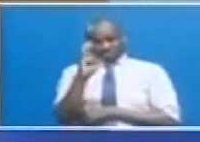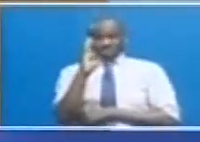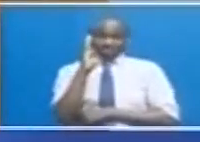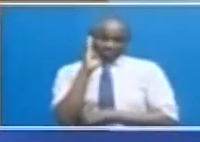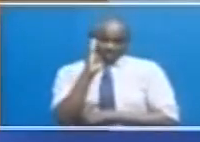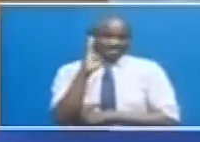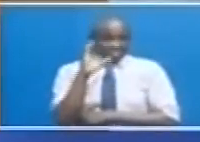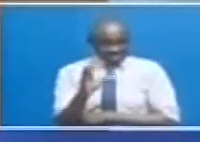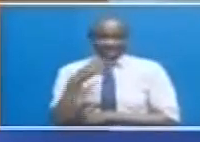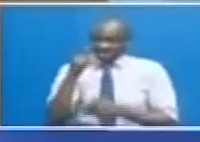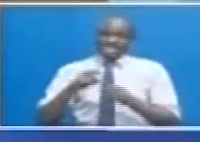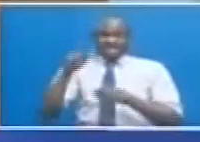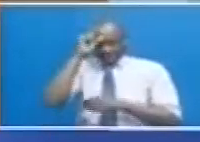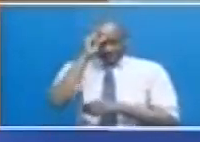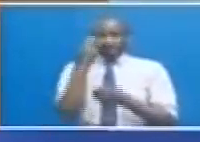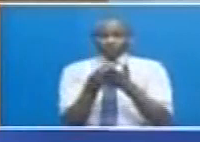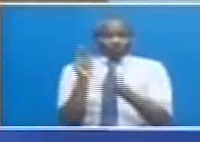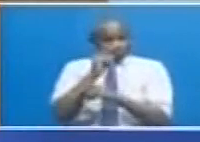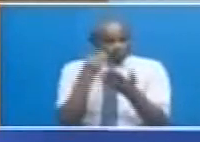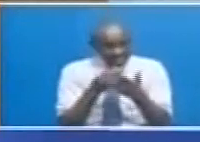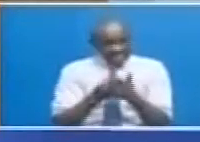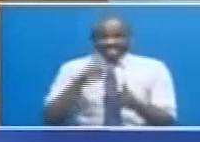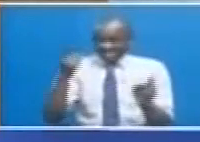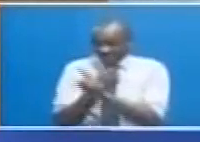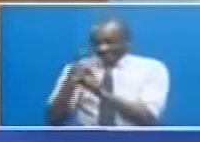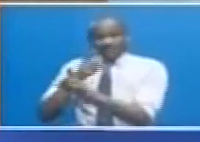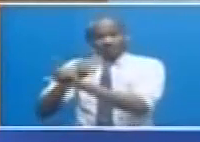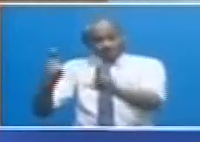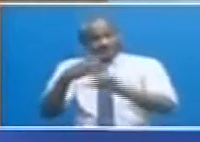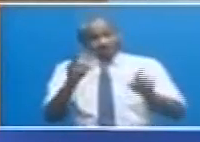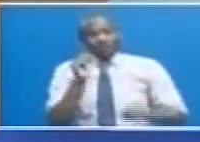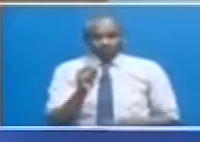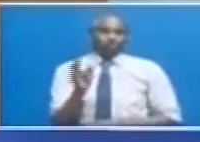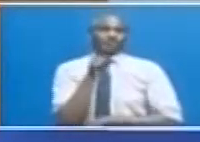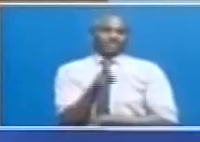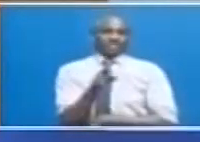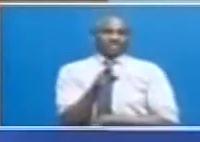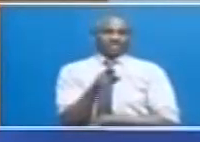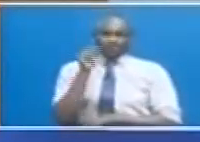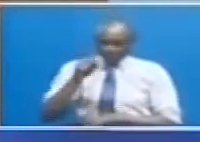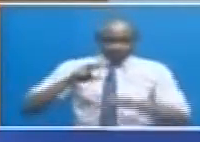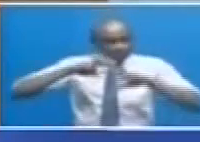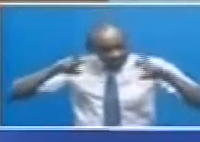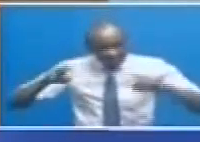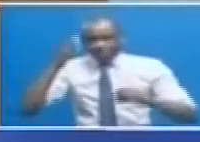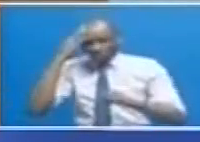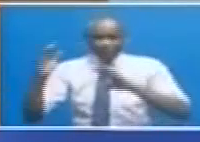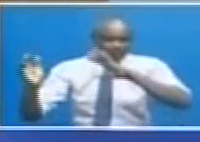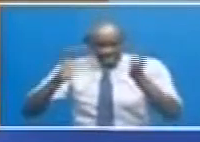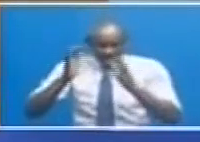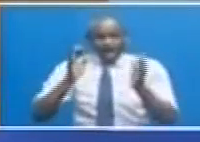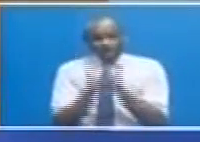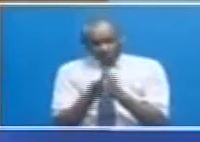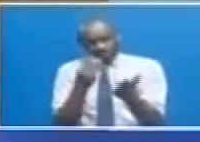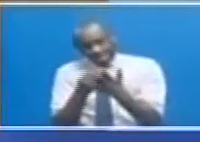wa fedha kwa matumizi ya serikali ya taifa na idara nyinginezo za kitaifa, kuchunguza na kuona usawa wa mapato